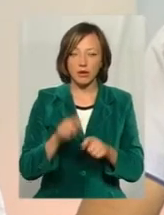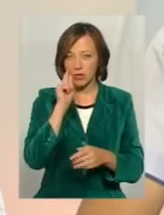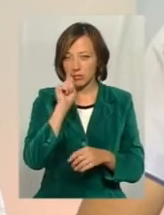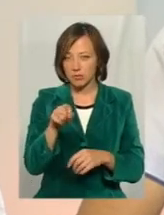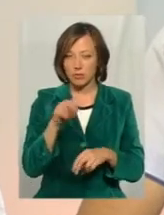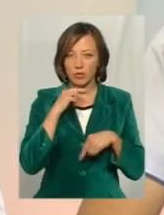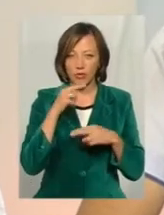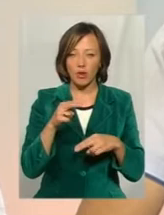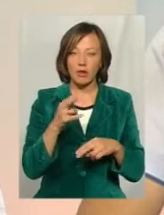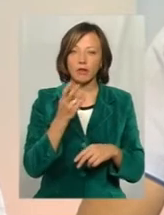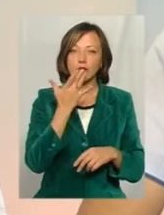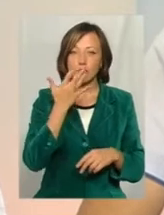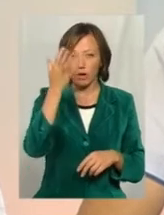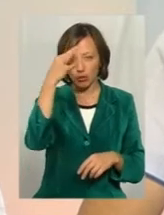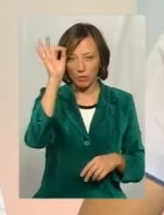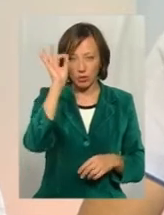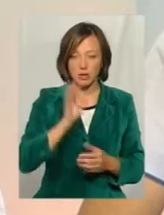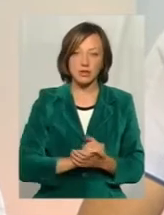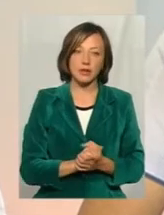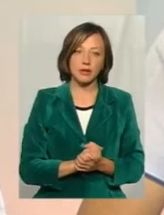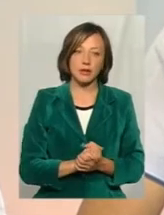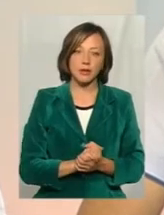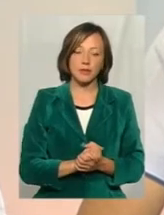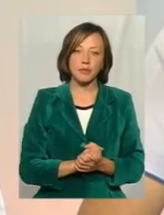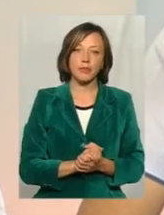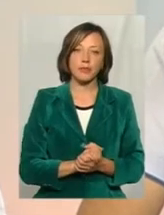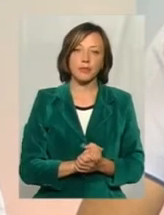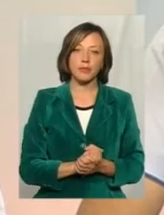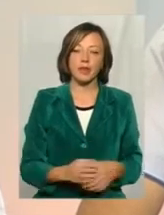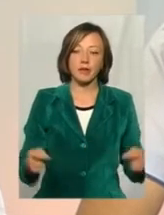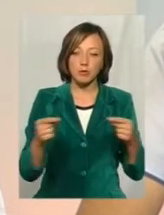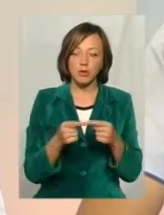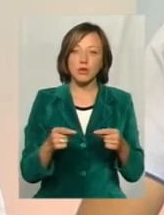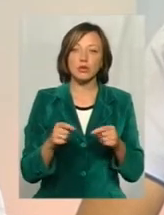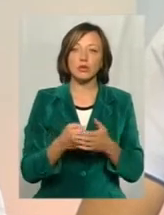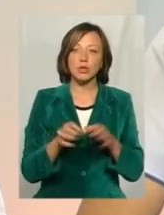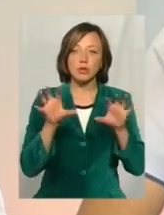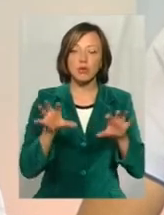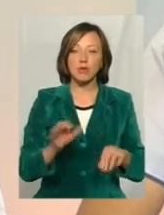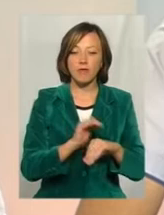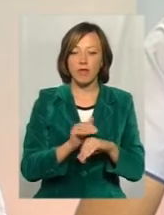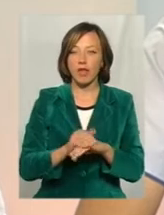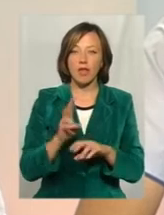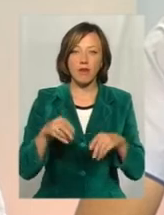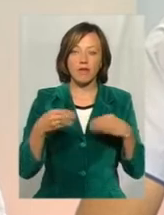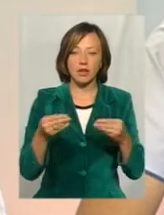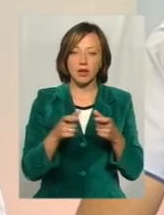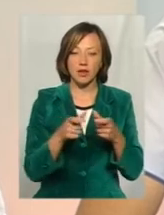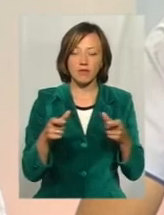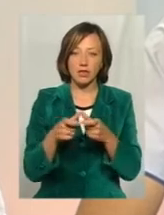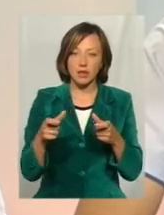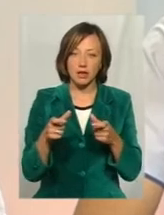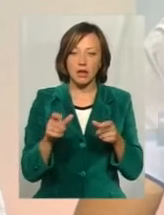полі зору також і національної поліції, і нашого. Значить, відповідно чинного законодавства, тільки такі факти, як невидачі квитки, ми виявляємо,